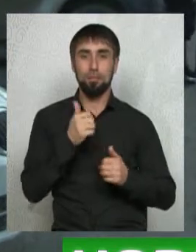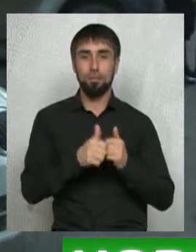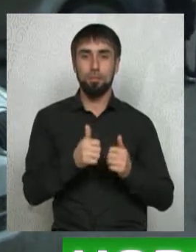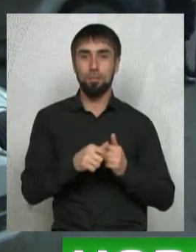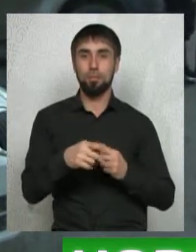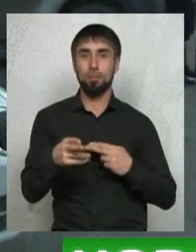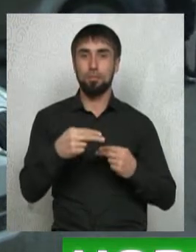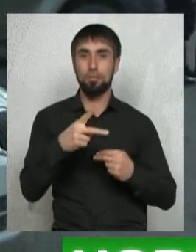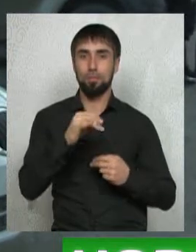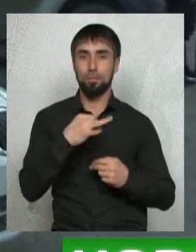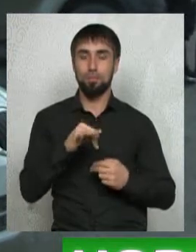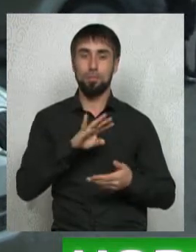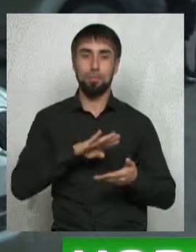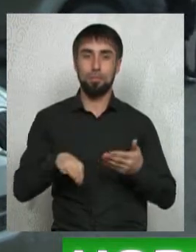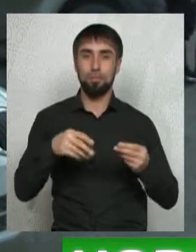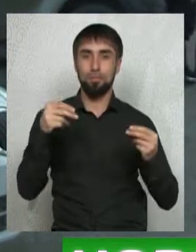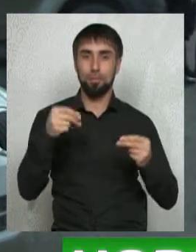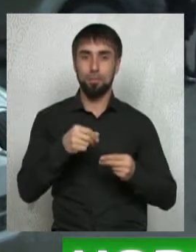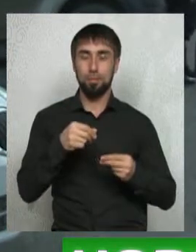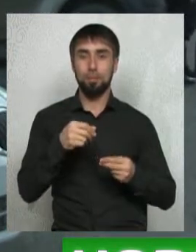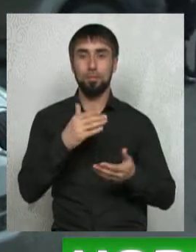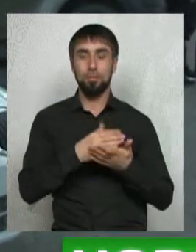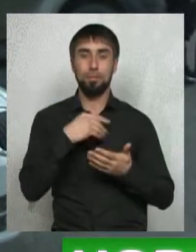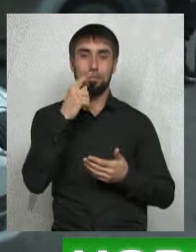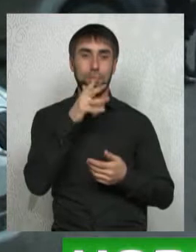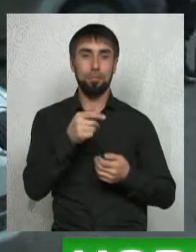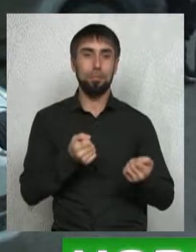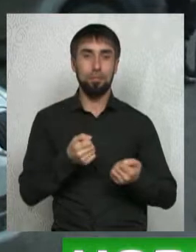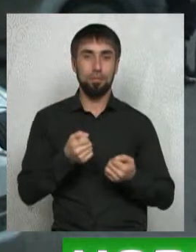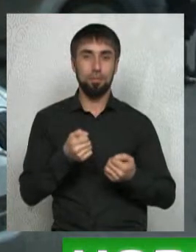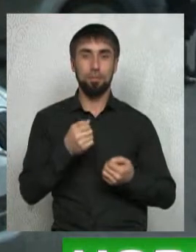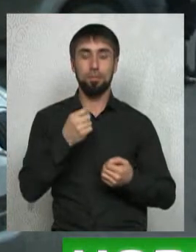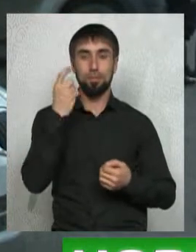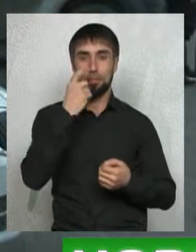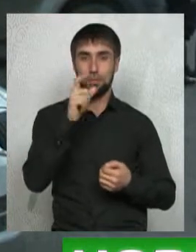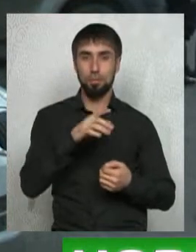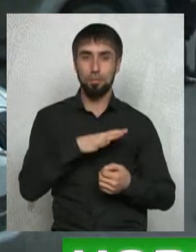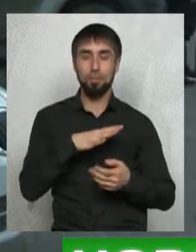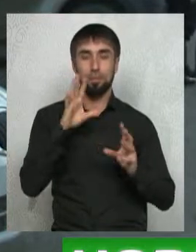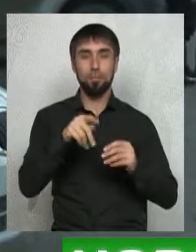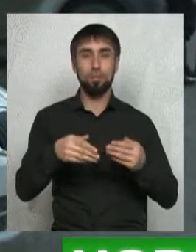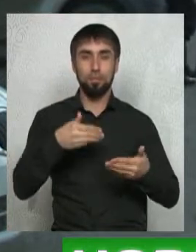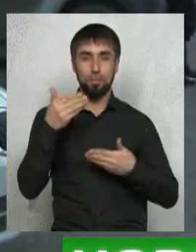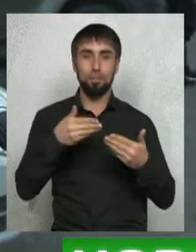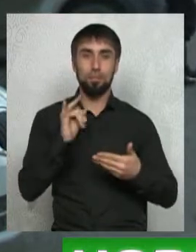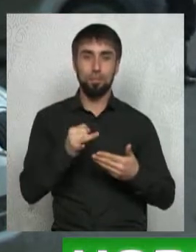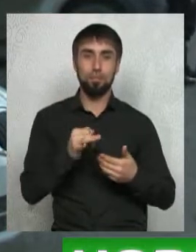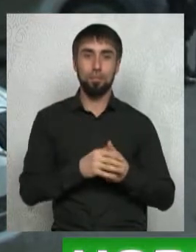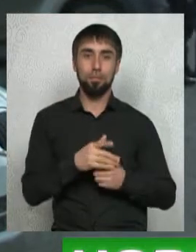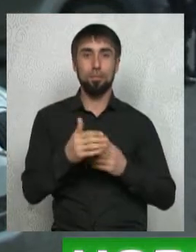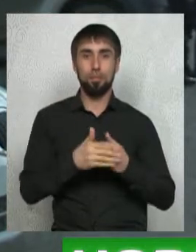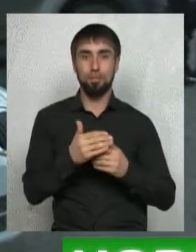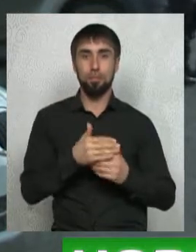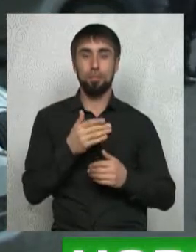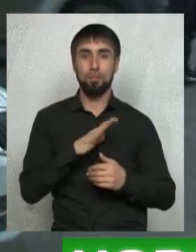подложные регистрационные знаки, без права управления. Есть лица, которые управляют транспортным средством в нетрезвом состоянии. Все они выявляются. Призывается, конечно же,